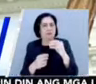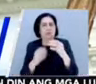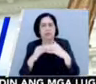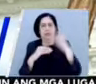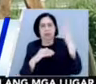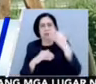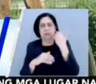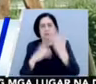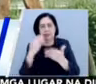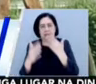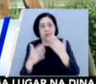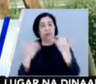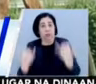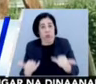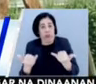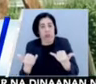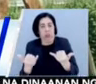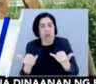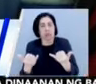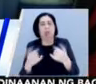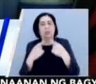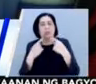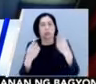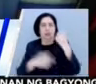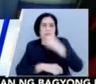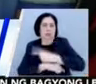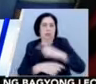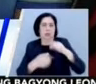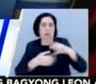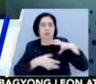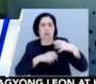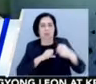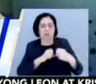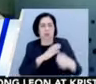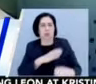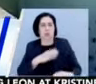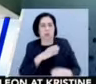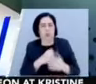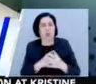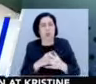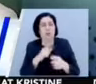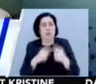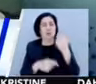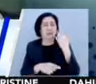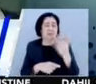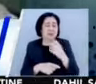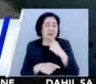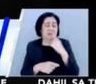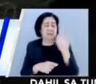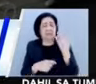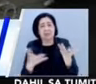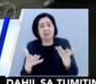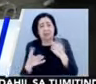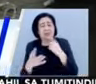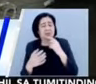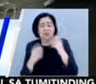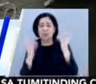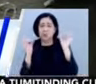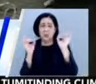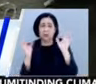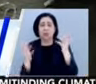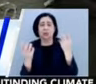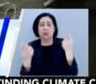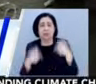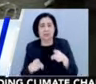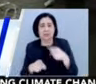ang araw na ito bilang pambansang araw ng pagluluksa when you lose a life you lose a life Terrible Tragedy binanggit yan ng